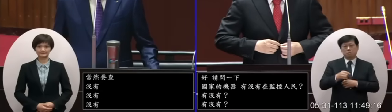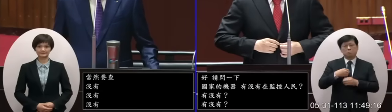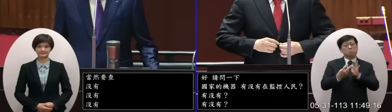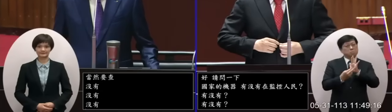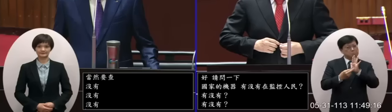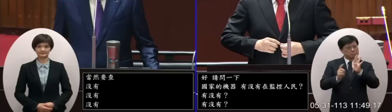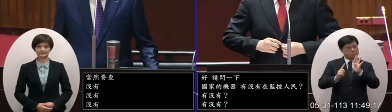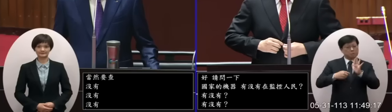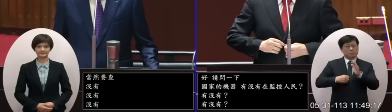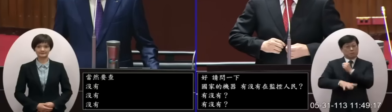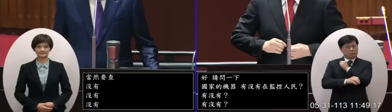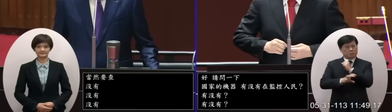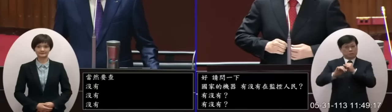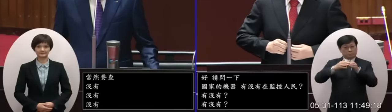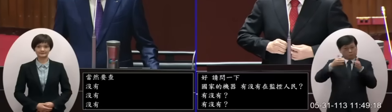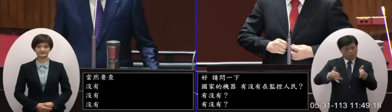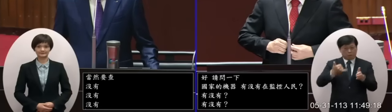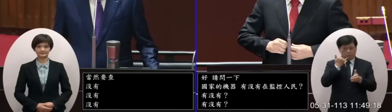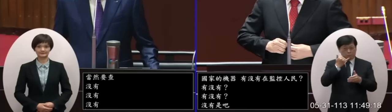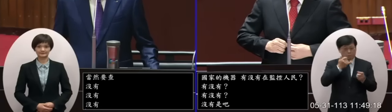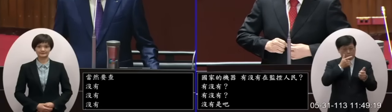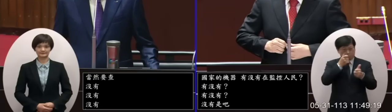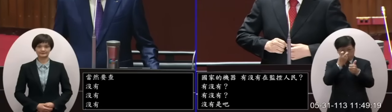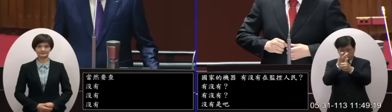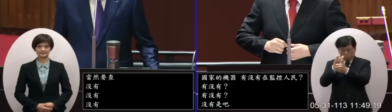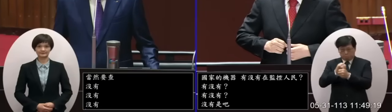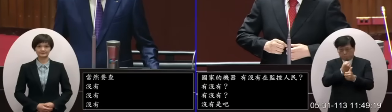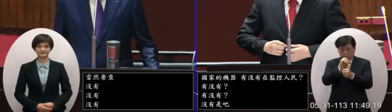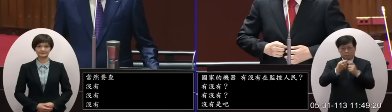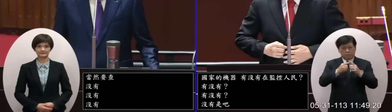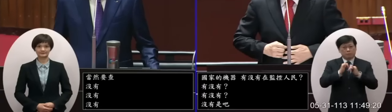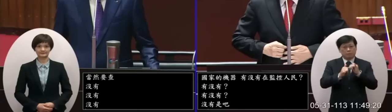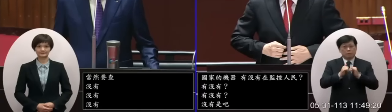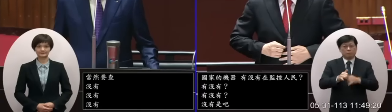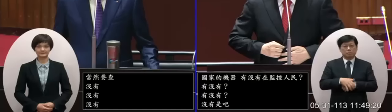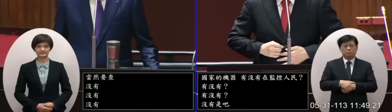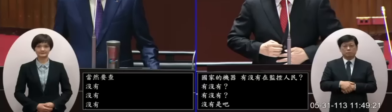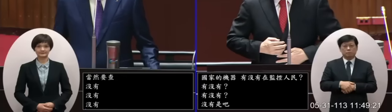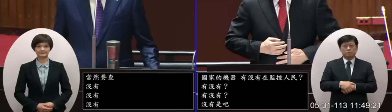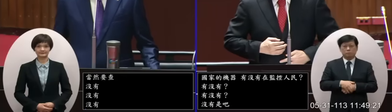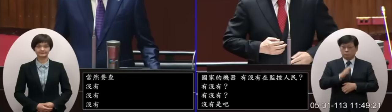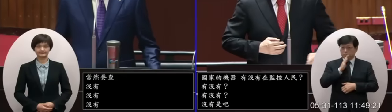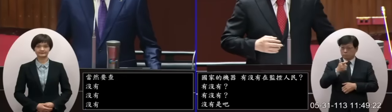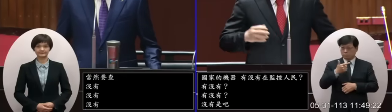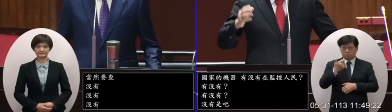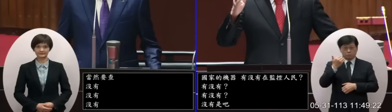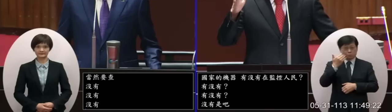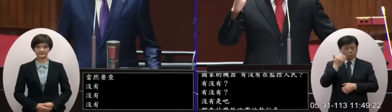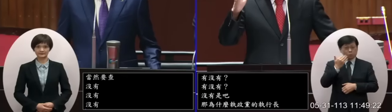台来监控人民？那是不是如果